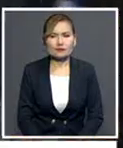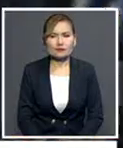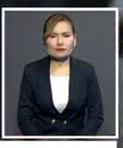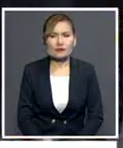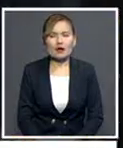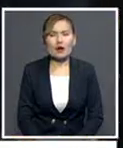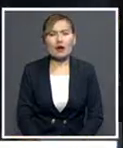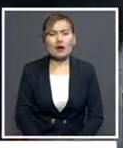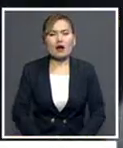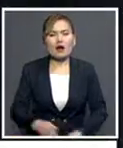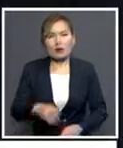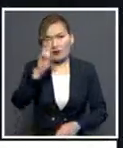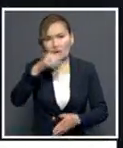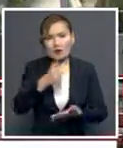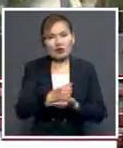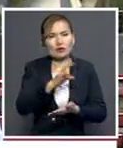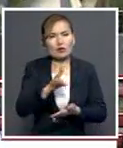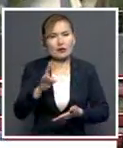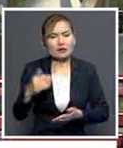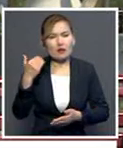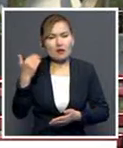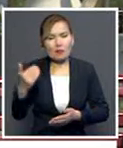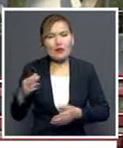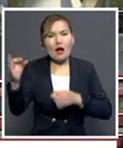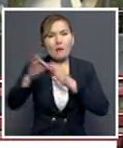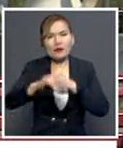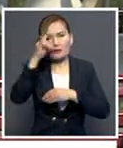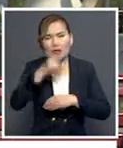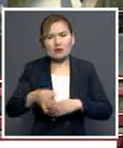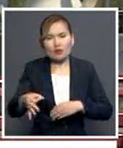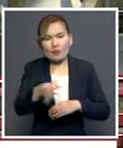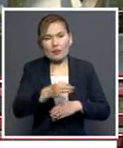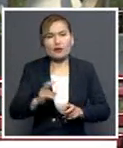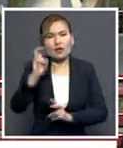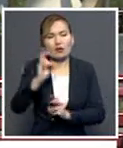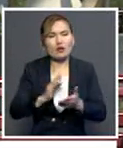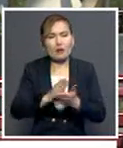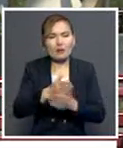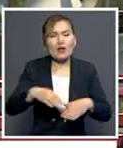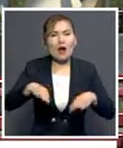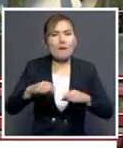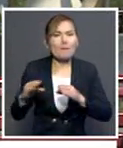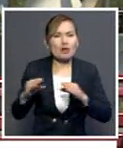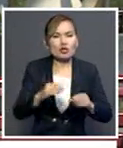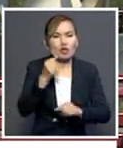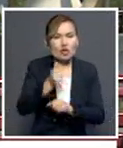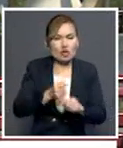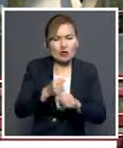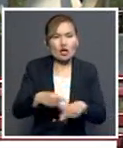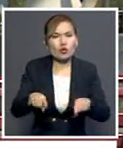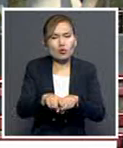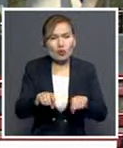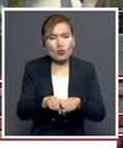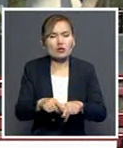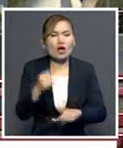Жалпы аймаққа сапары барысында мемлекет басшысы Батыс Қазақстан машина жасау зауыты, қалалық алаң, оқушылар және жастар